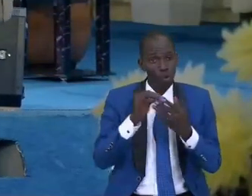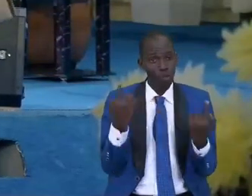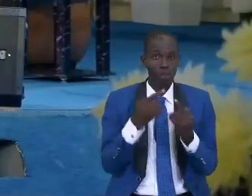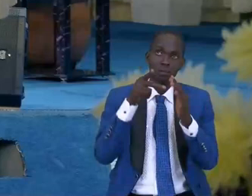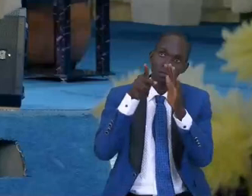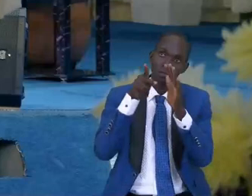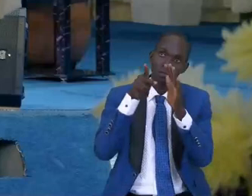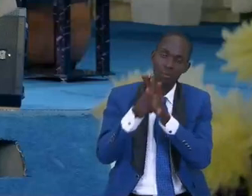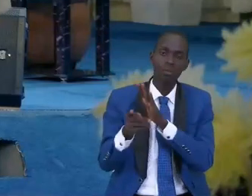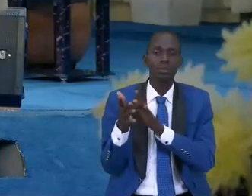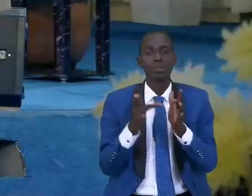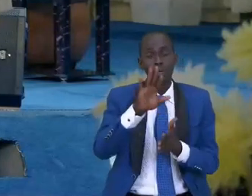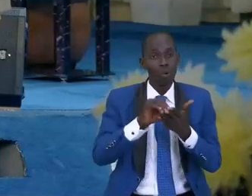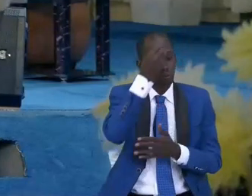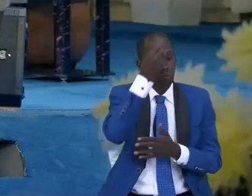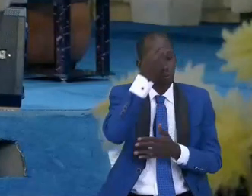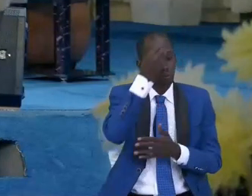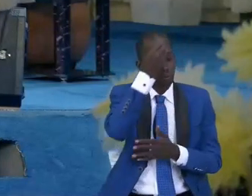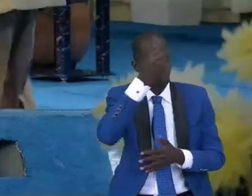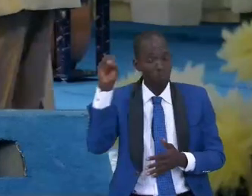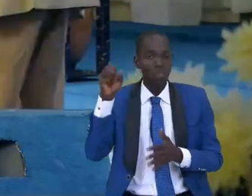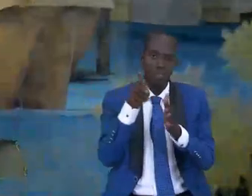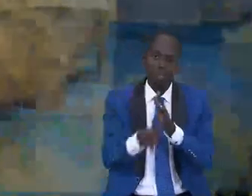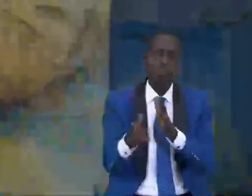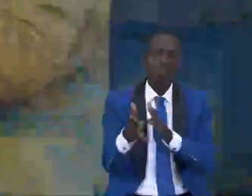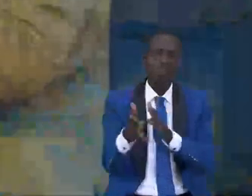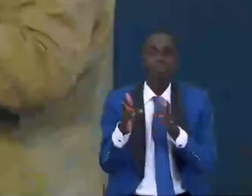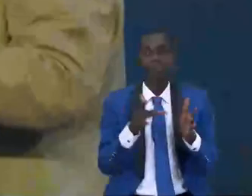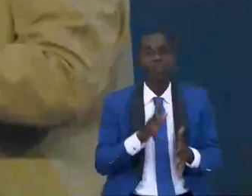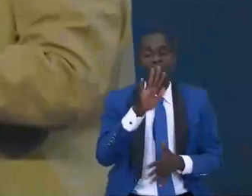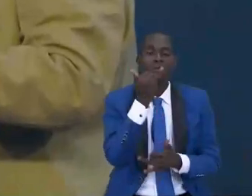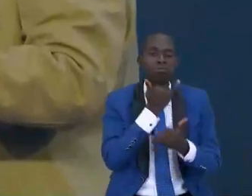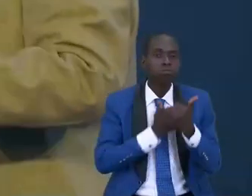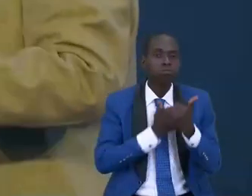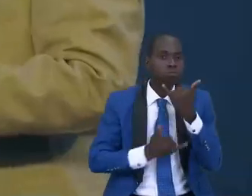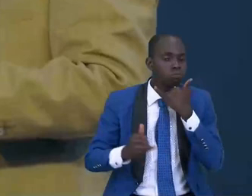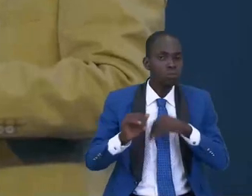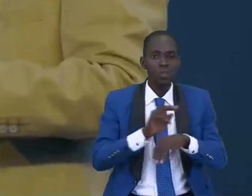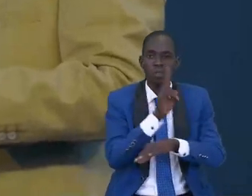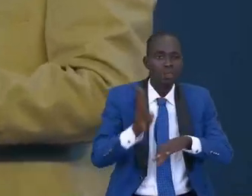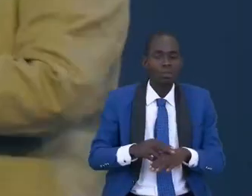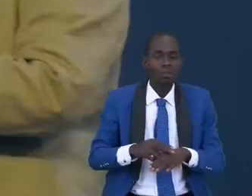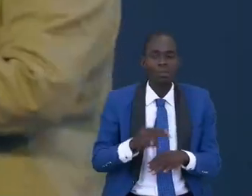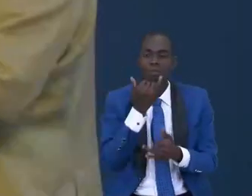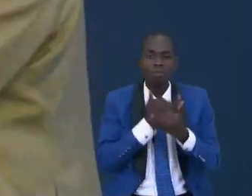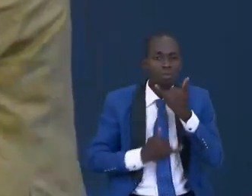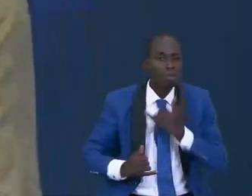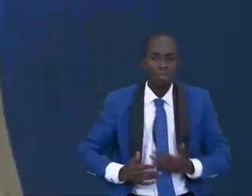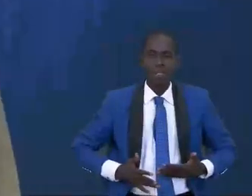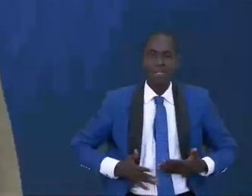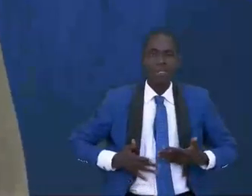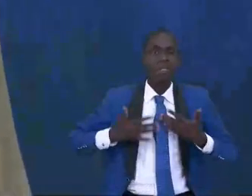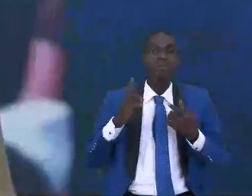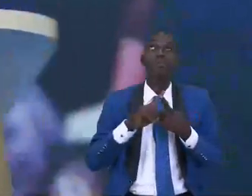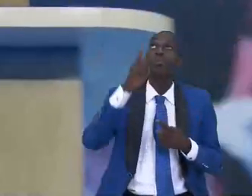l'ont tué. Ta désobéissance l'a tué. Ta nature mauvaise, ta